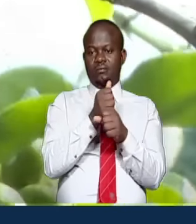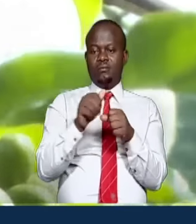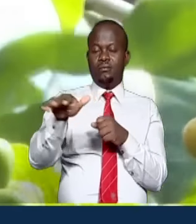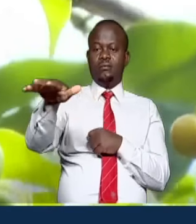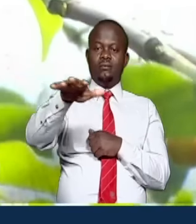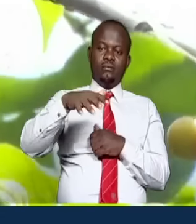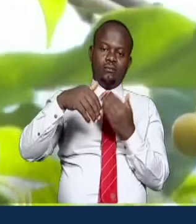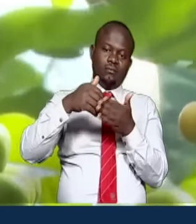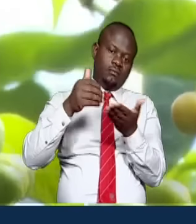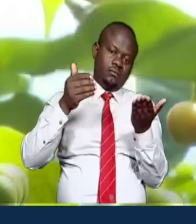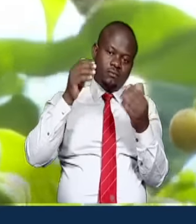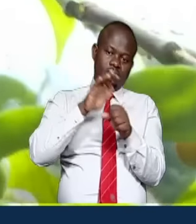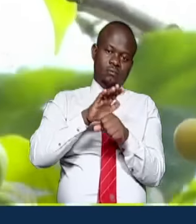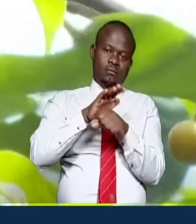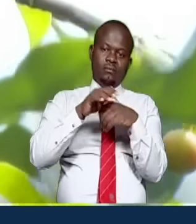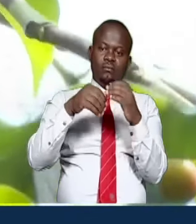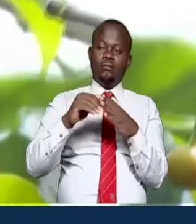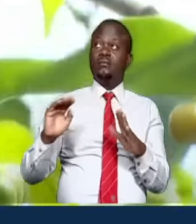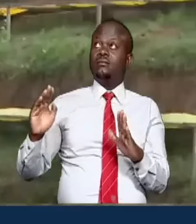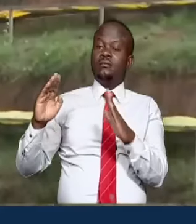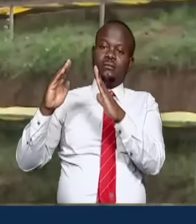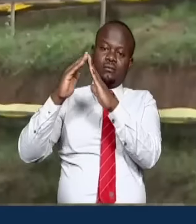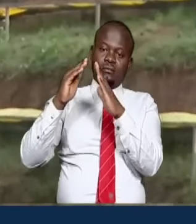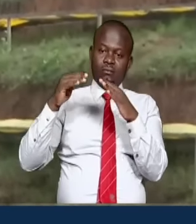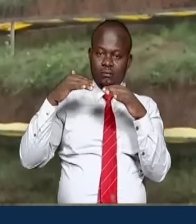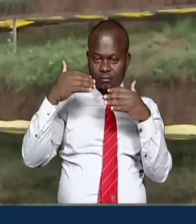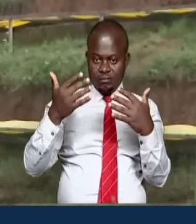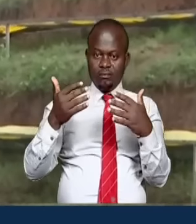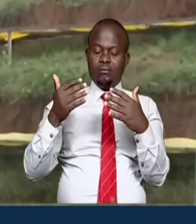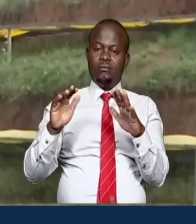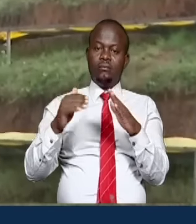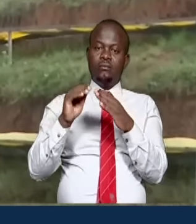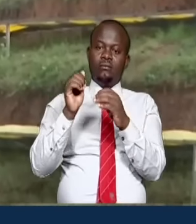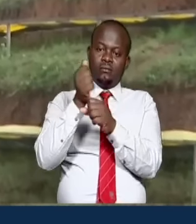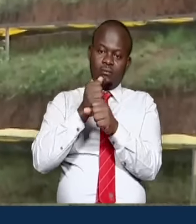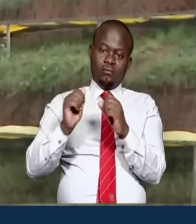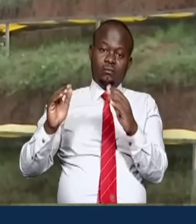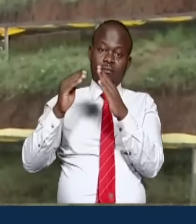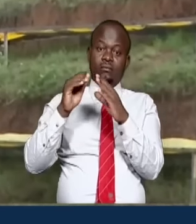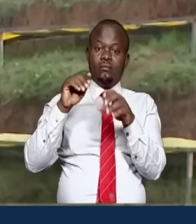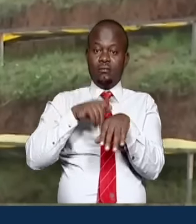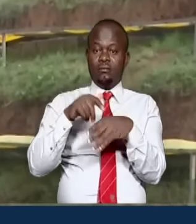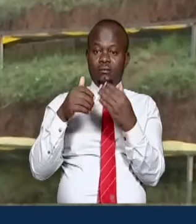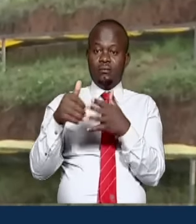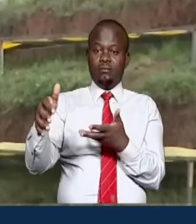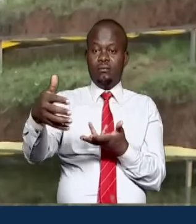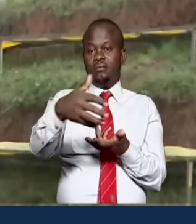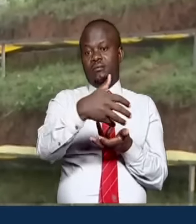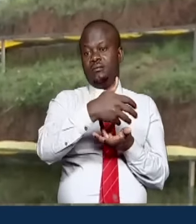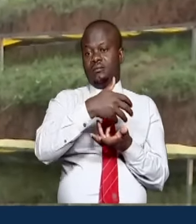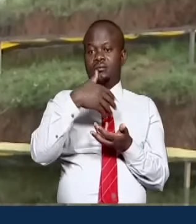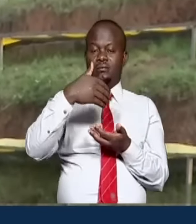rero ikawa akenshi ihinze mu misozi miremire. Uko ikawa ihingwa mu misozi miremire niko igihe cyo kwera kwayo